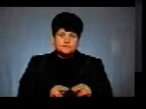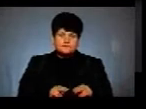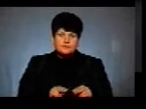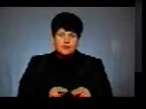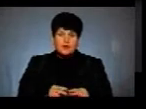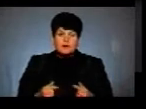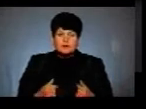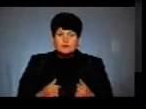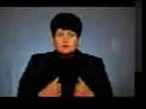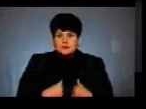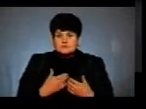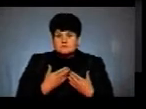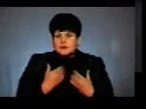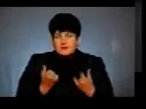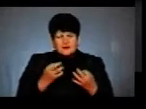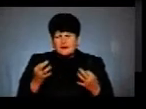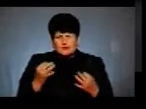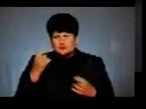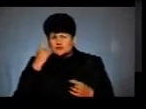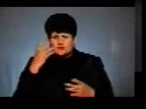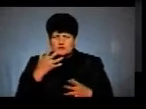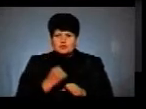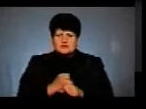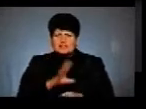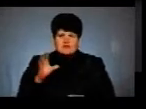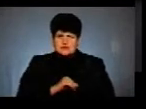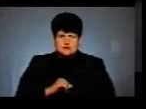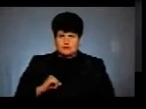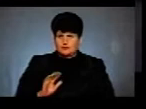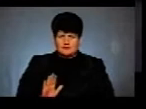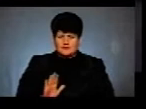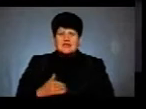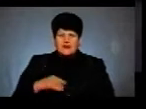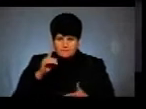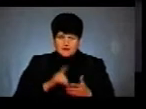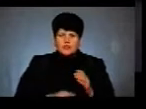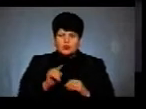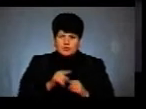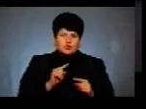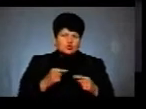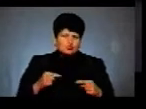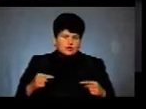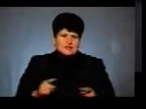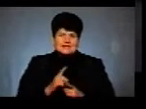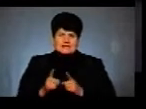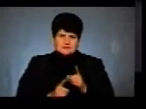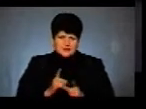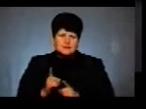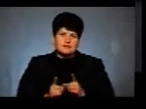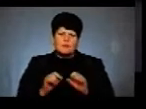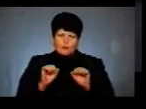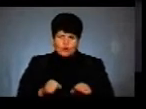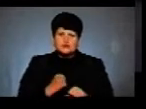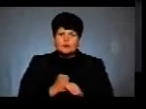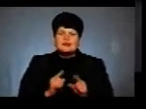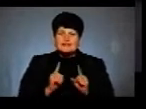мені немає жодної амбіції зробити все самотужки. Я вірю в те, що будь-які зміни, будь-які реформи можна робити